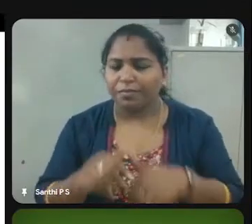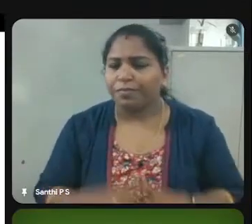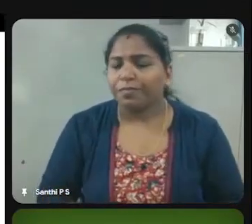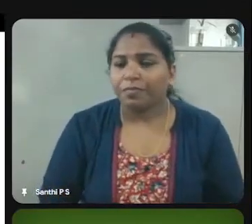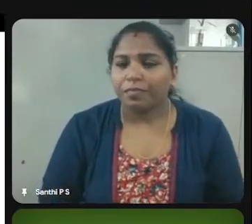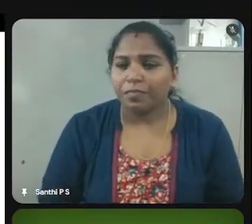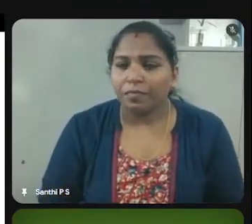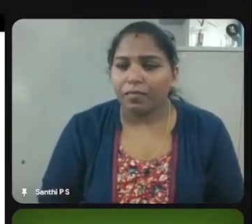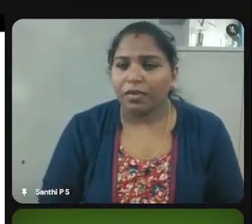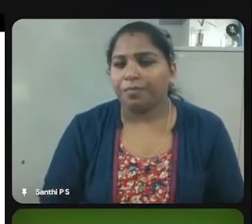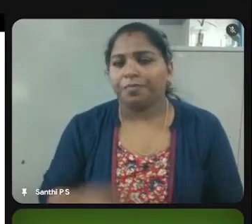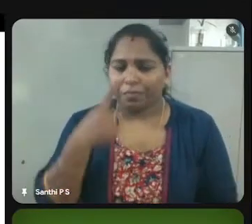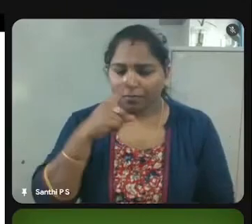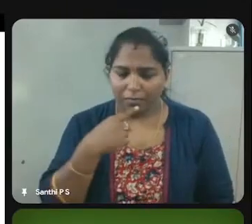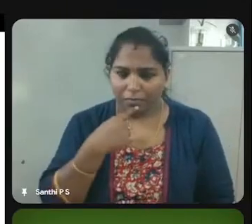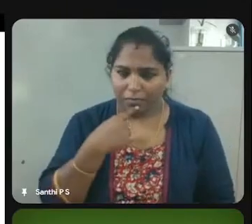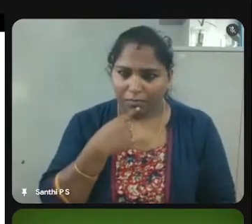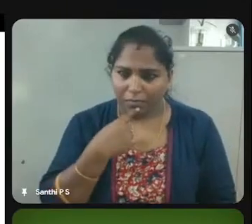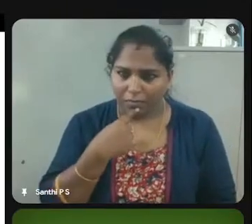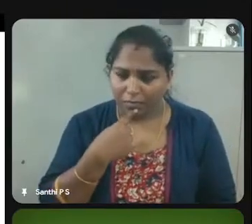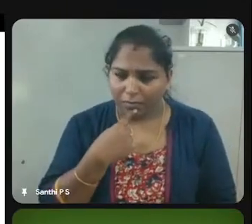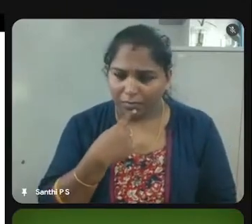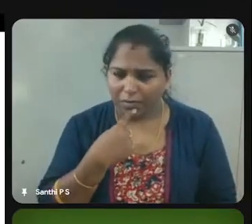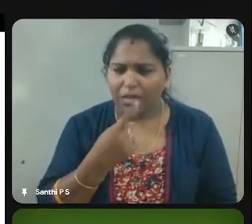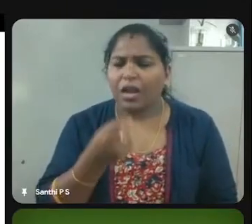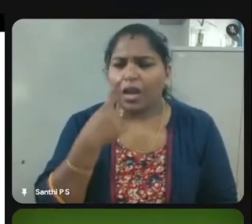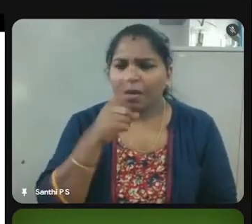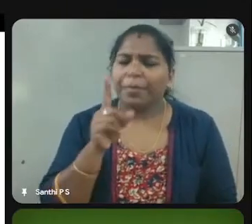അമ്മ പറഞ്ഞത് കണ്ണാടി നോക്കി അമ്മയുടെ കൺസേൺ എന്താണ് ശരിക്കും?